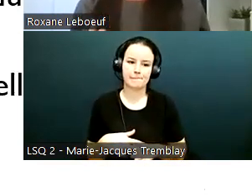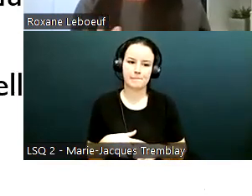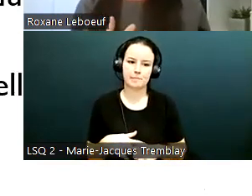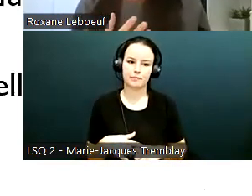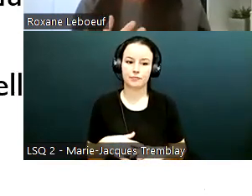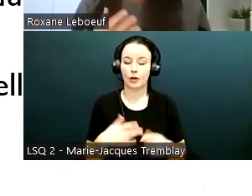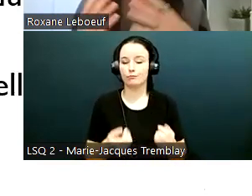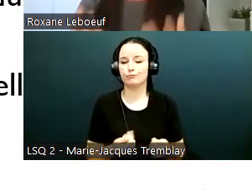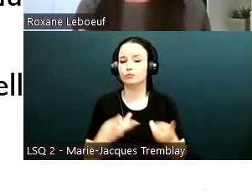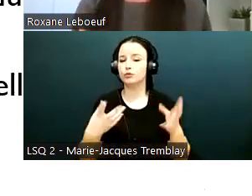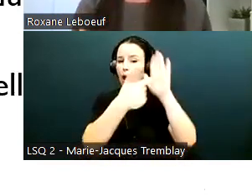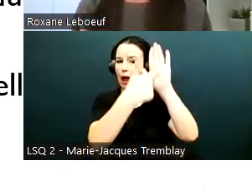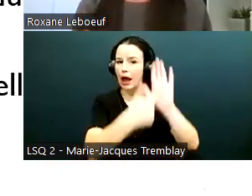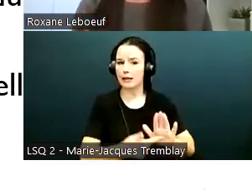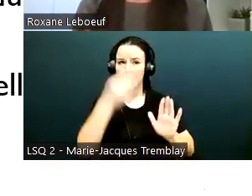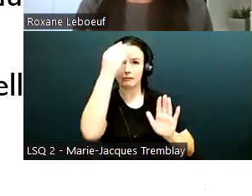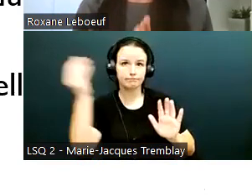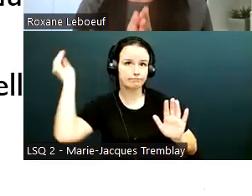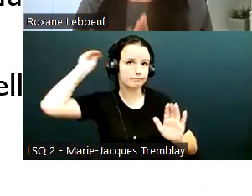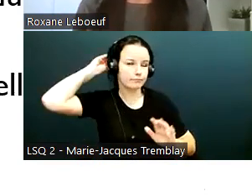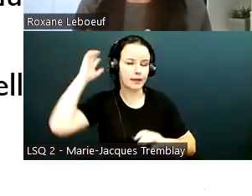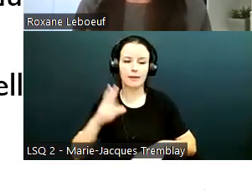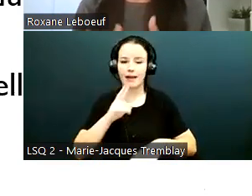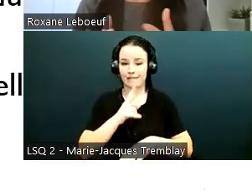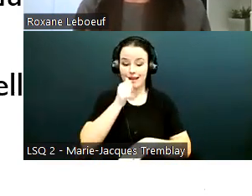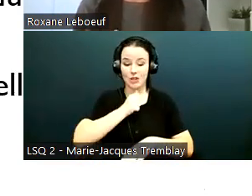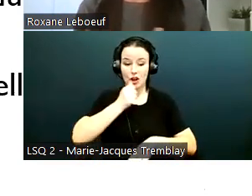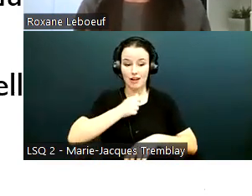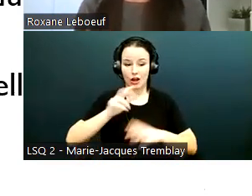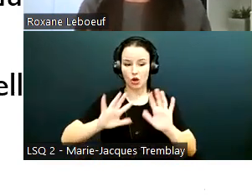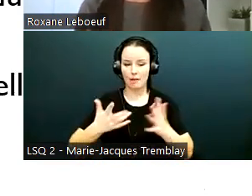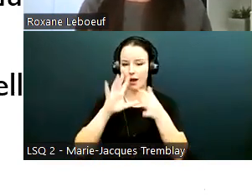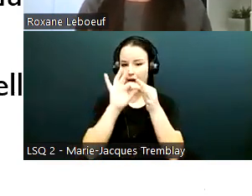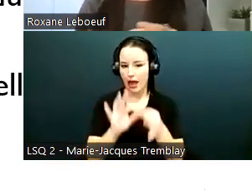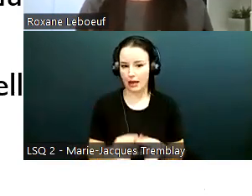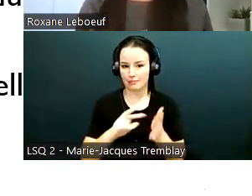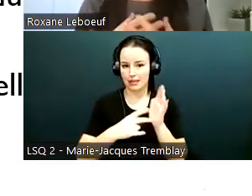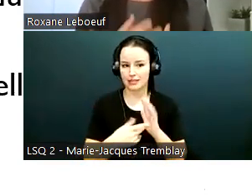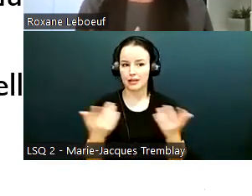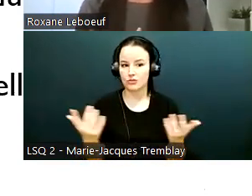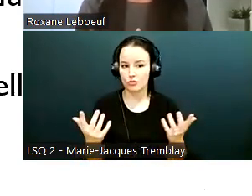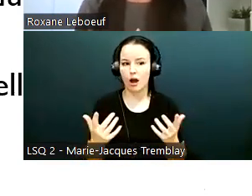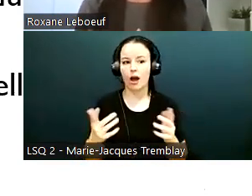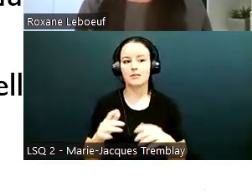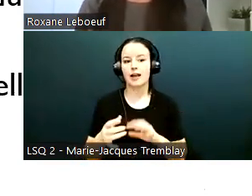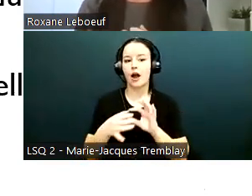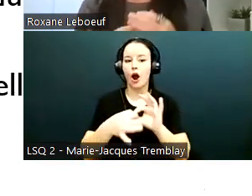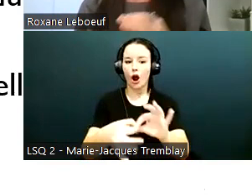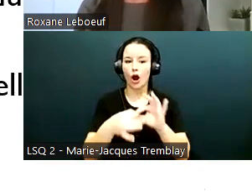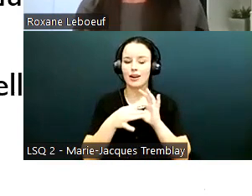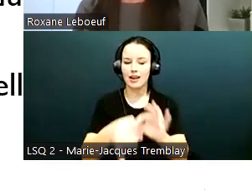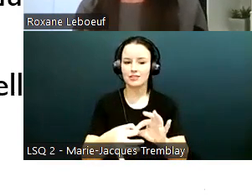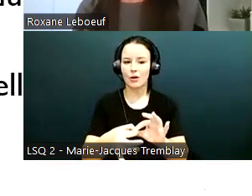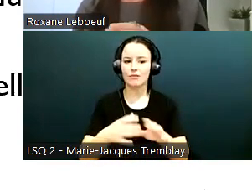ces exemples-là en tête, la façon que l'intolérance a été définie dans le programme Bien en résidence, ce sont tout type de relations qui vont avoir un